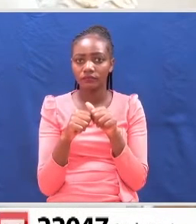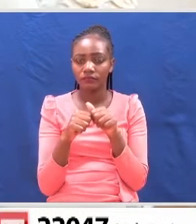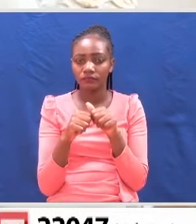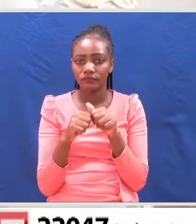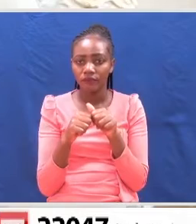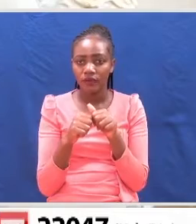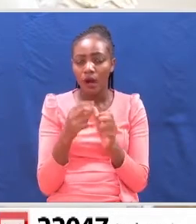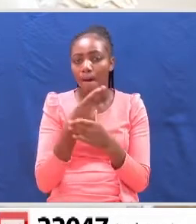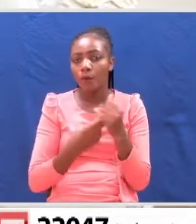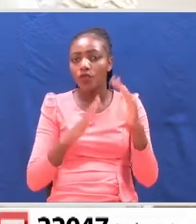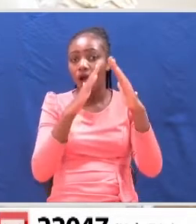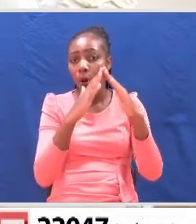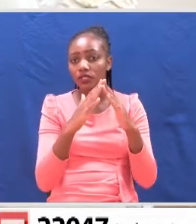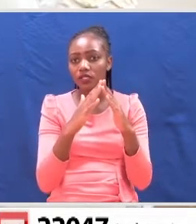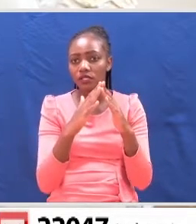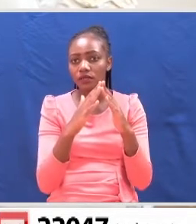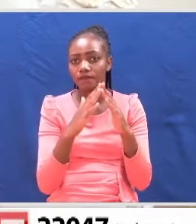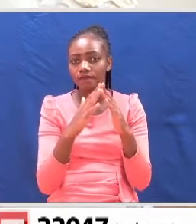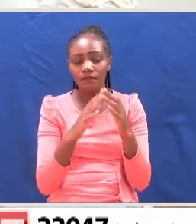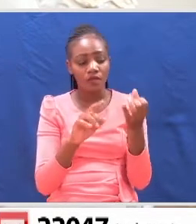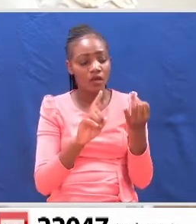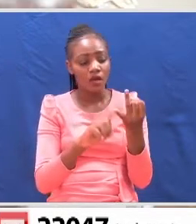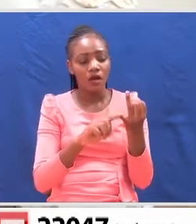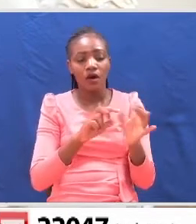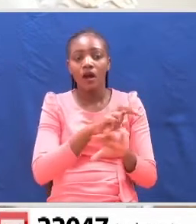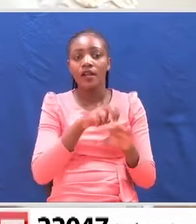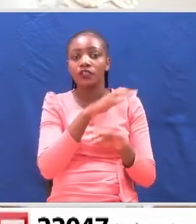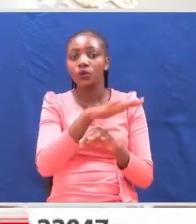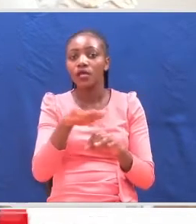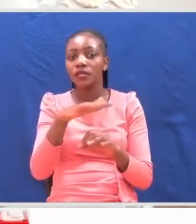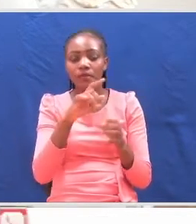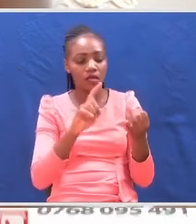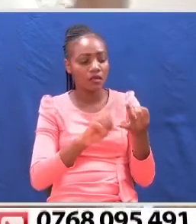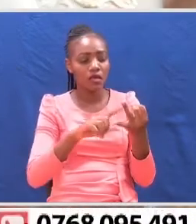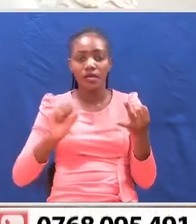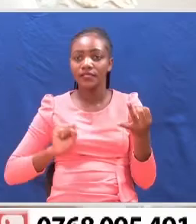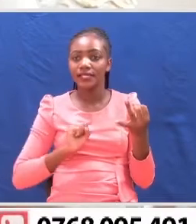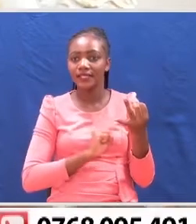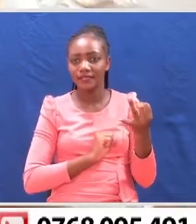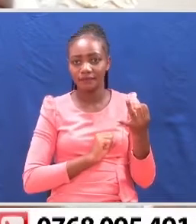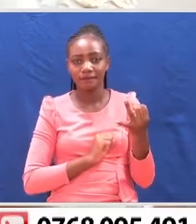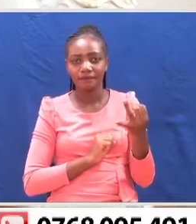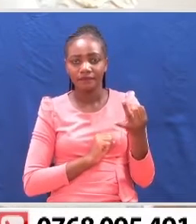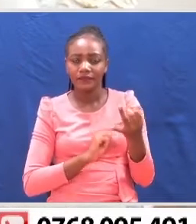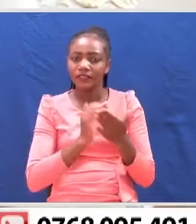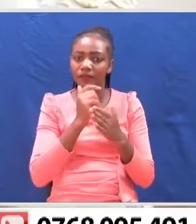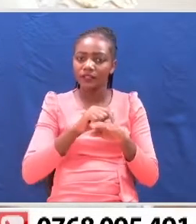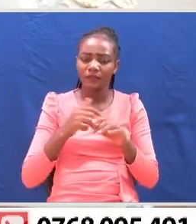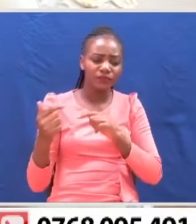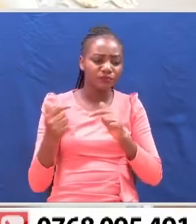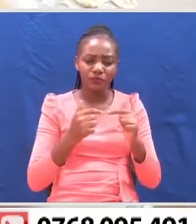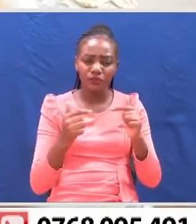mabunge haya mawili, mara nyingi tumeona kumekuwepo na changamoto, hawa wanataka wakuwe wakubwa, hawa